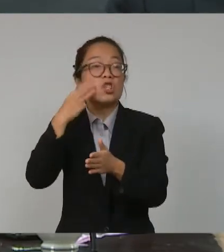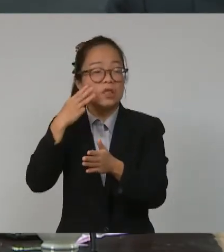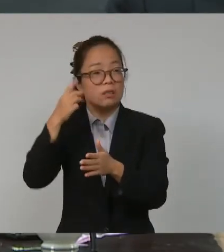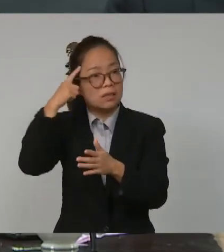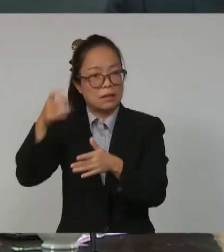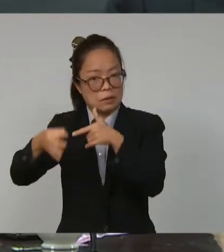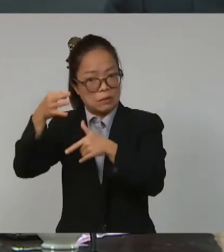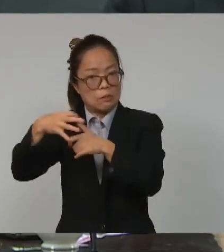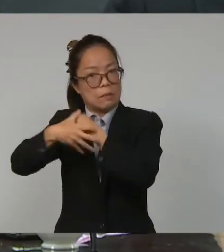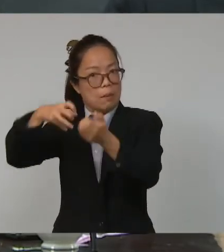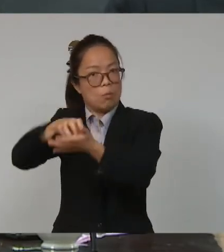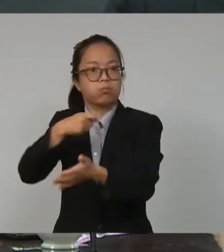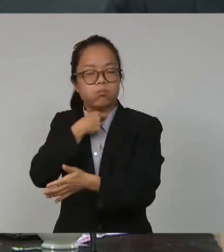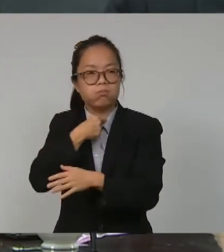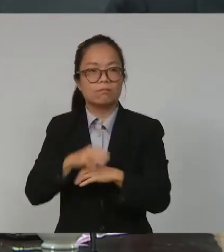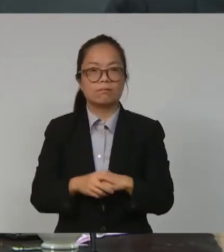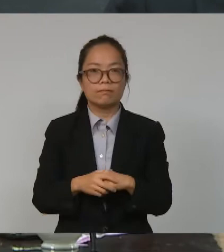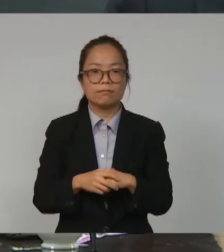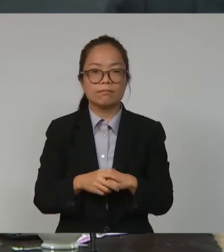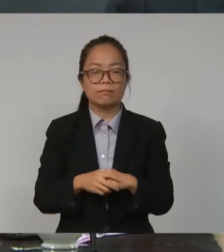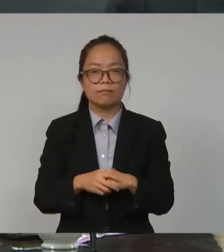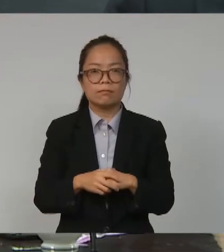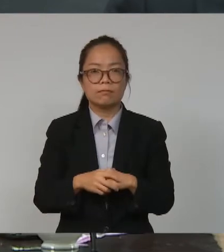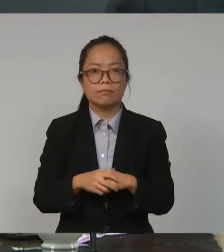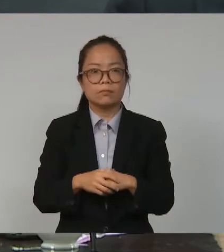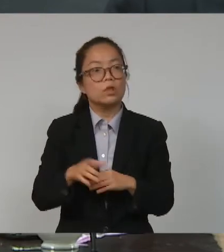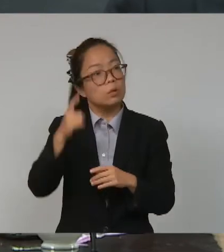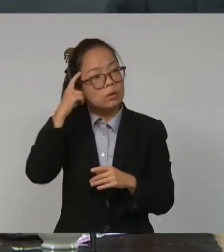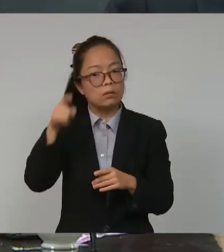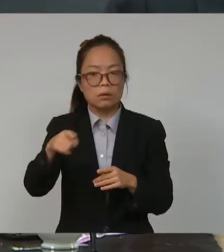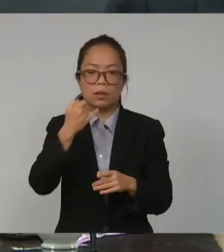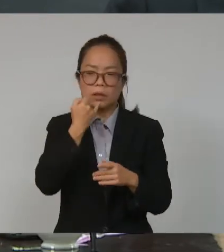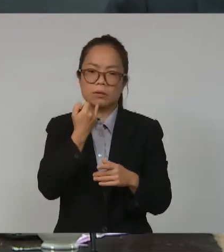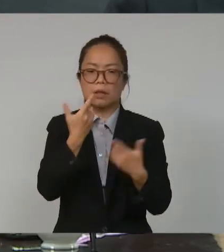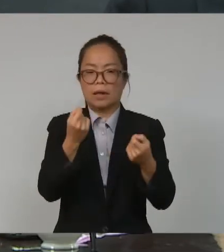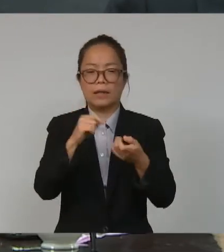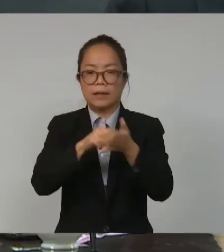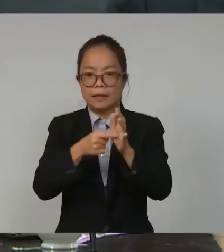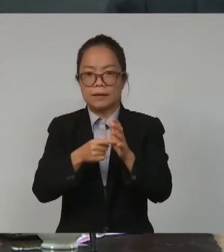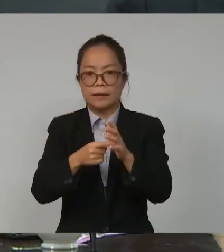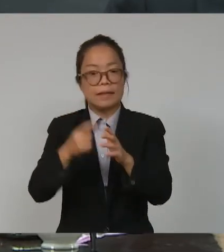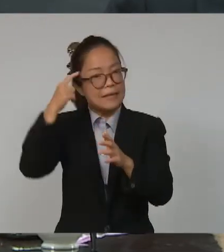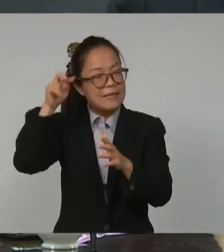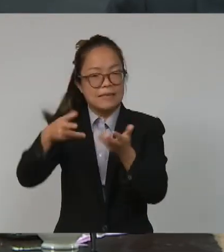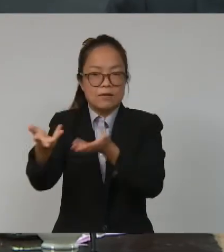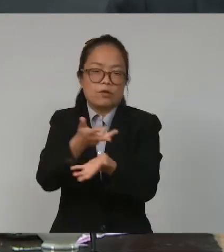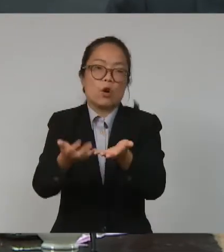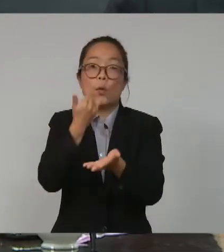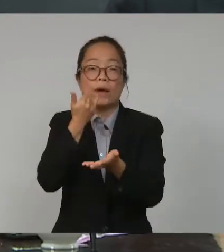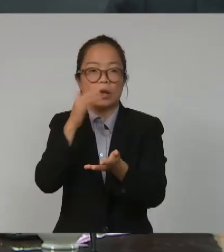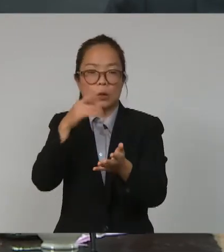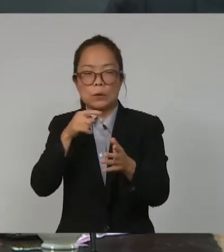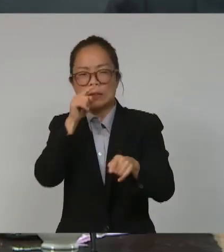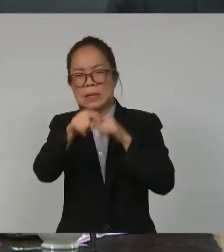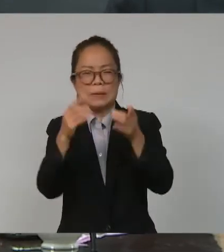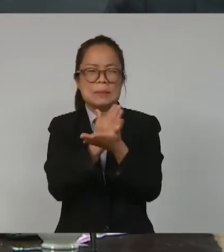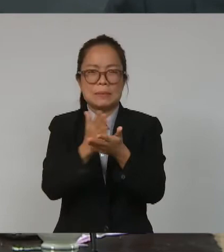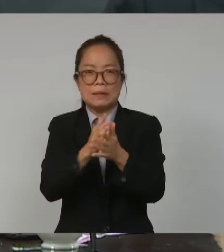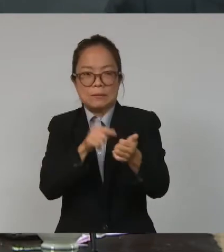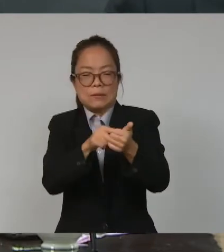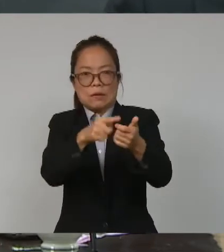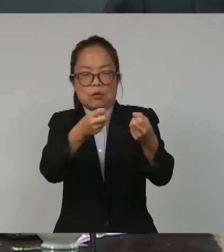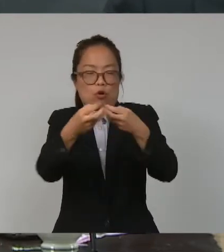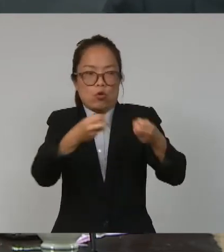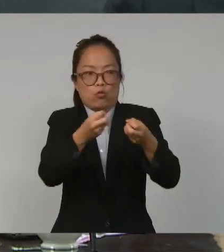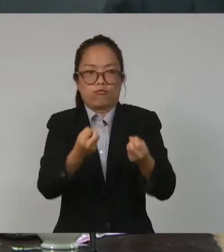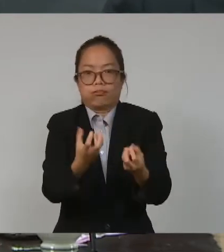的言论，要获得更大的保障了哈。那这样也可以达到说交换意见的目的。有时候尖锐的批评会引发更多的讨